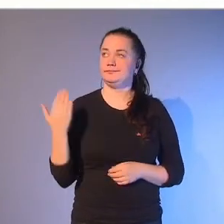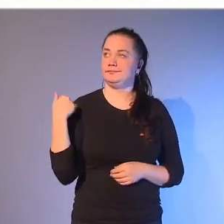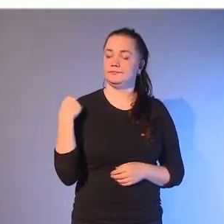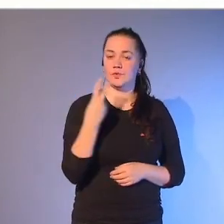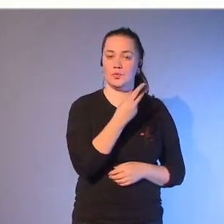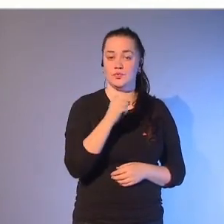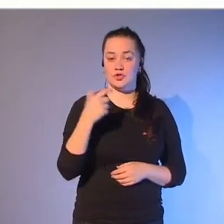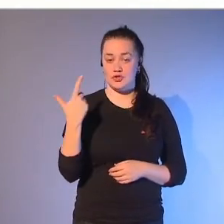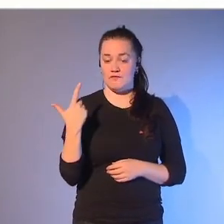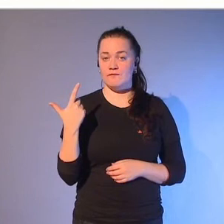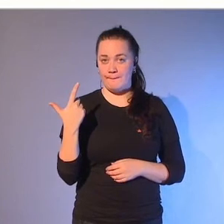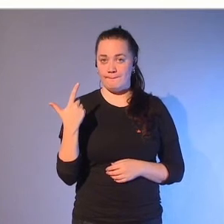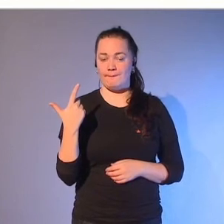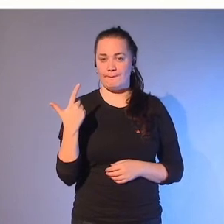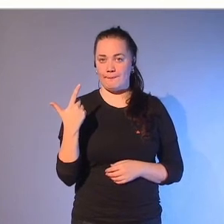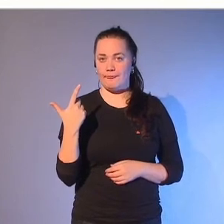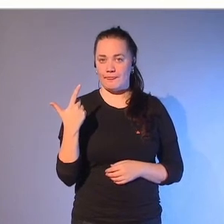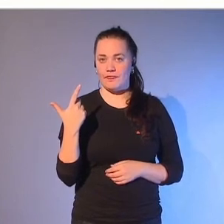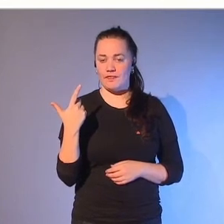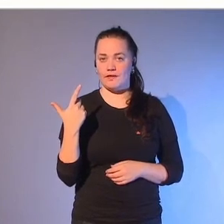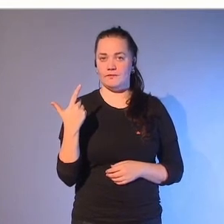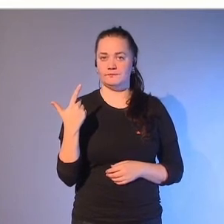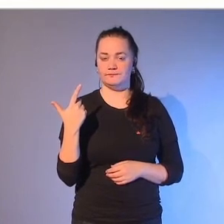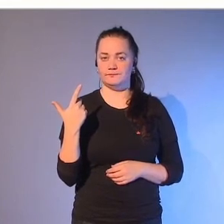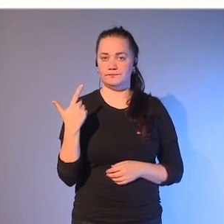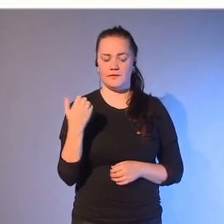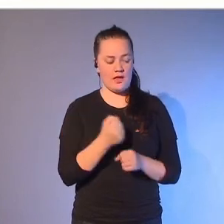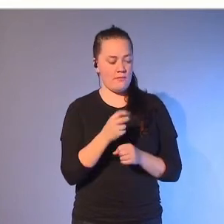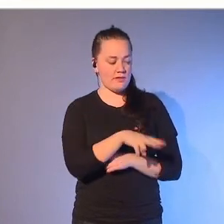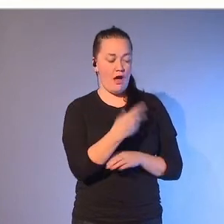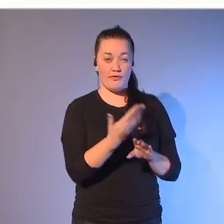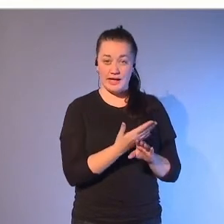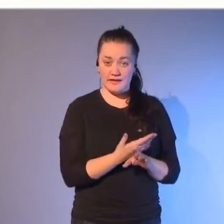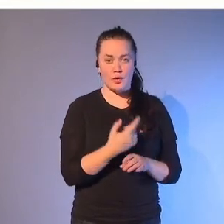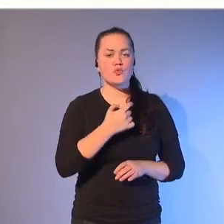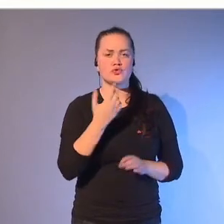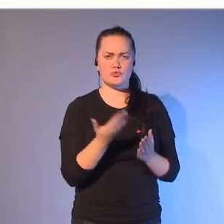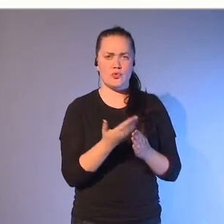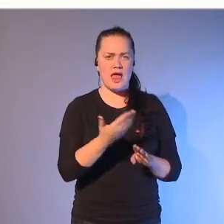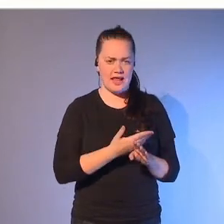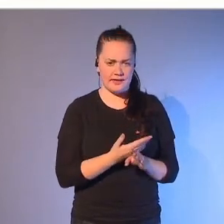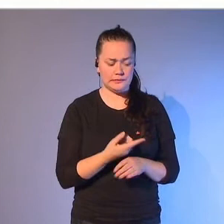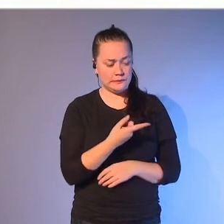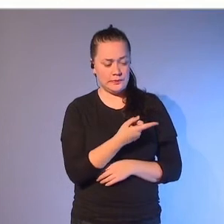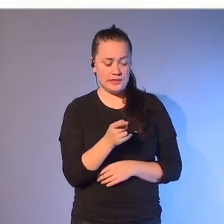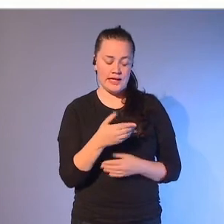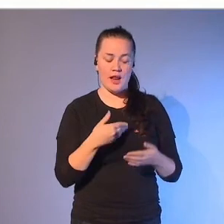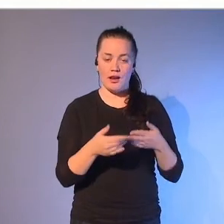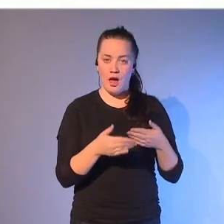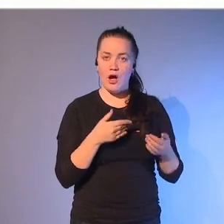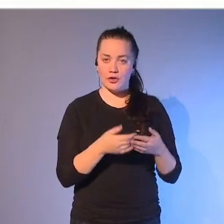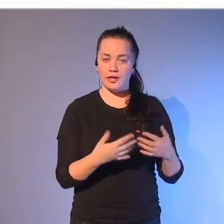2007 så jobbet jeg med noen andre elever, noen ungdomsskoleelever, som